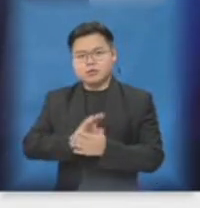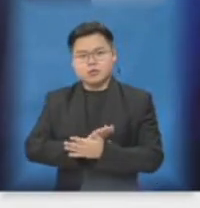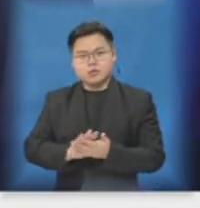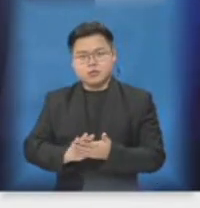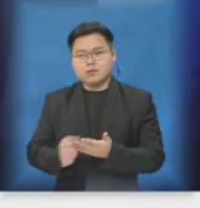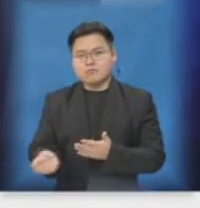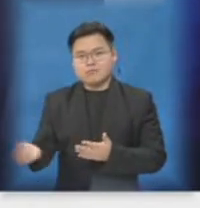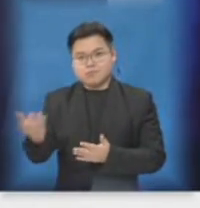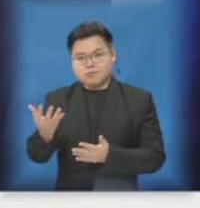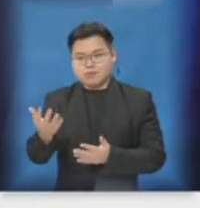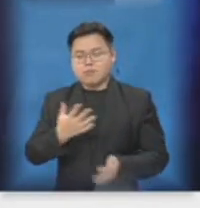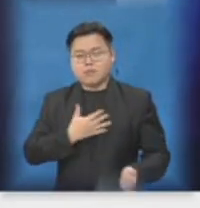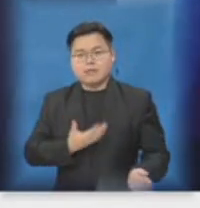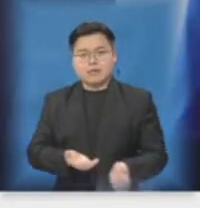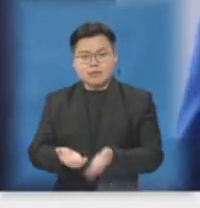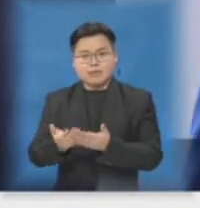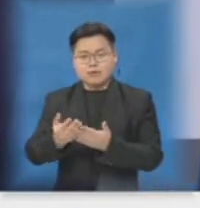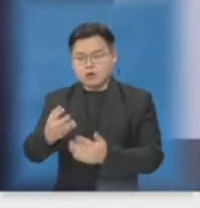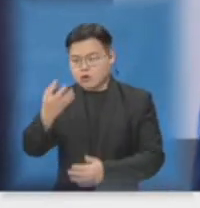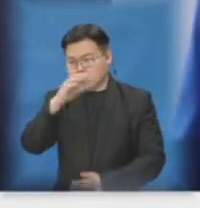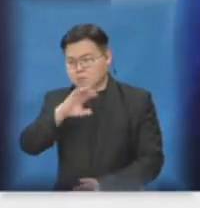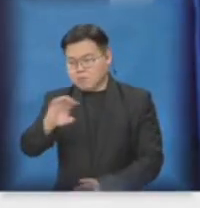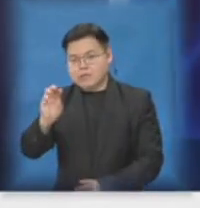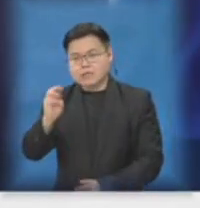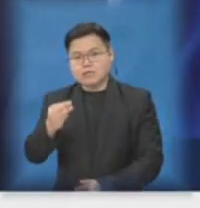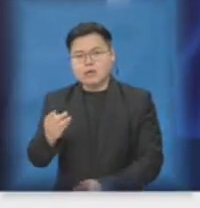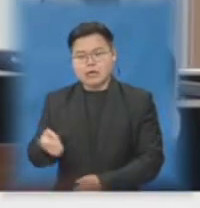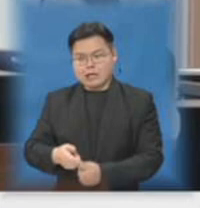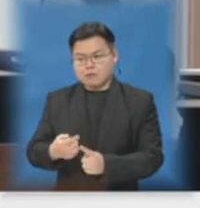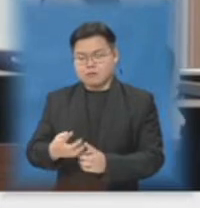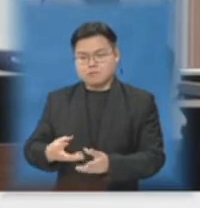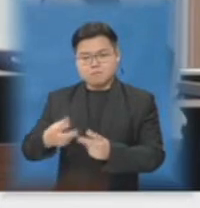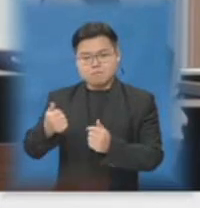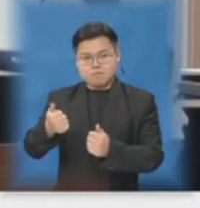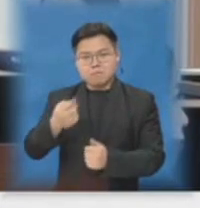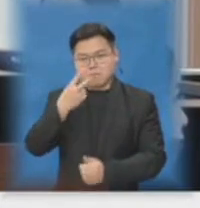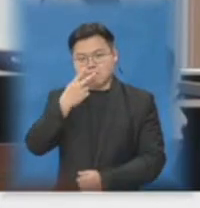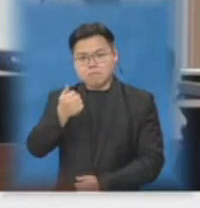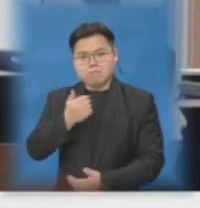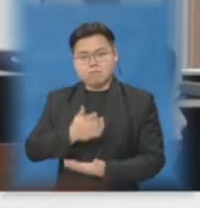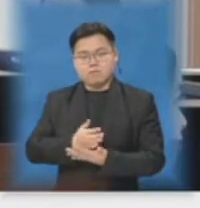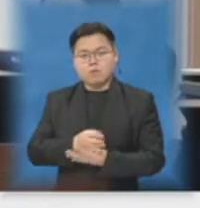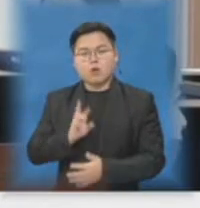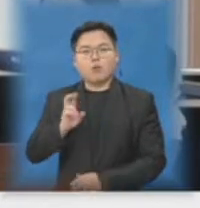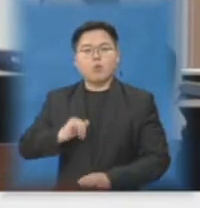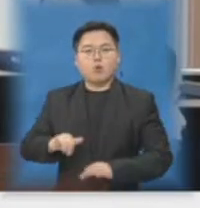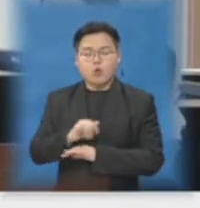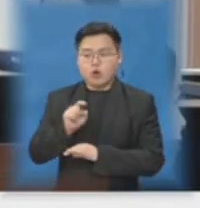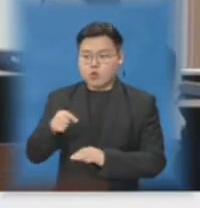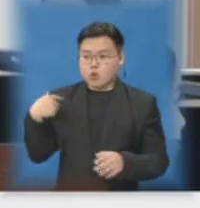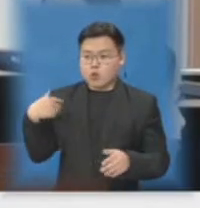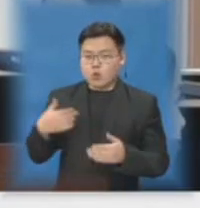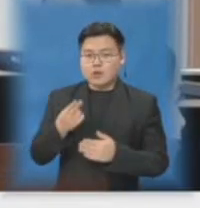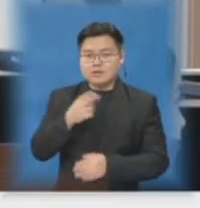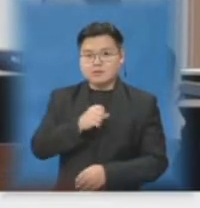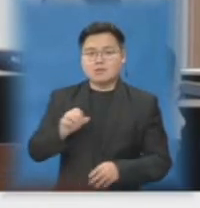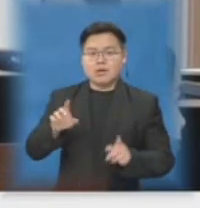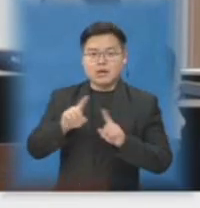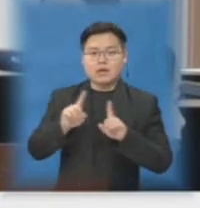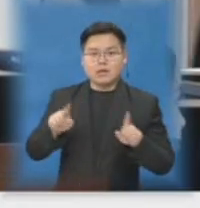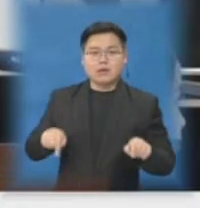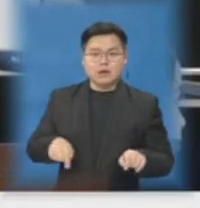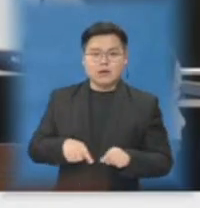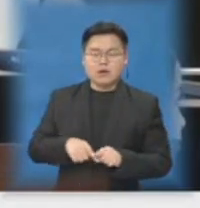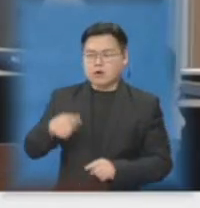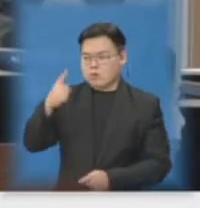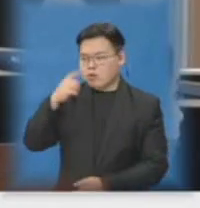ирсэн. Төрийн албаны шалгалтыг өндөр түвшинд зохион байгуулдаг нь харагдчихна. Япон улс одоо хүртэл цаасаар шалгалт авдаг бол Монголд улс